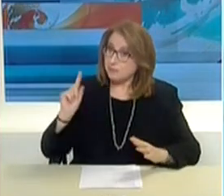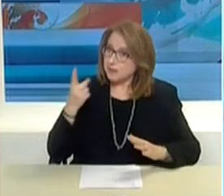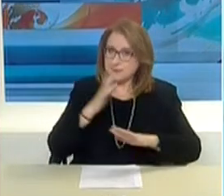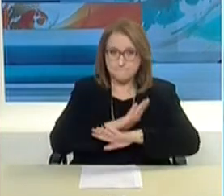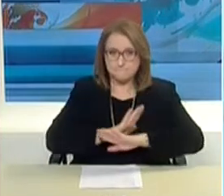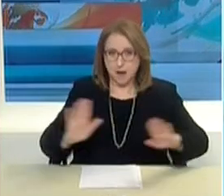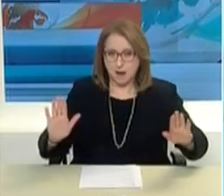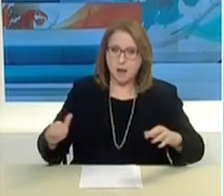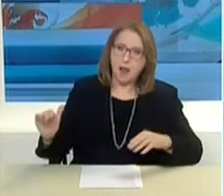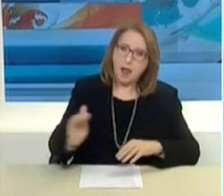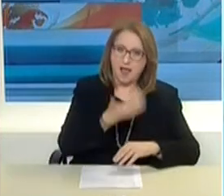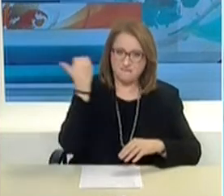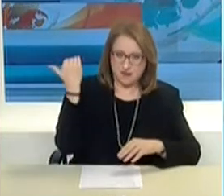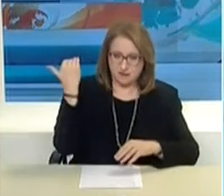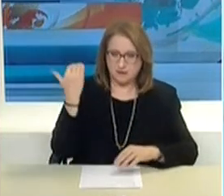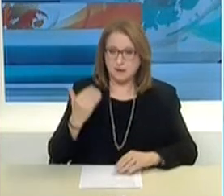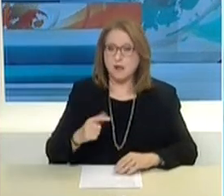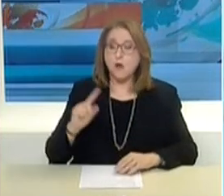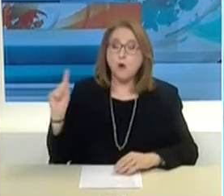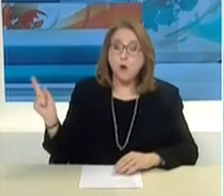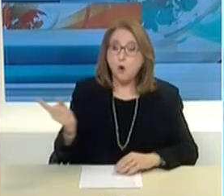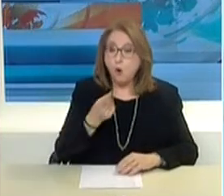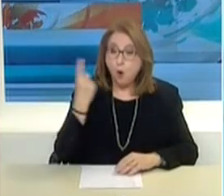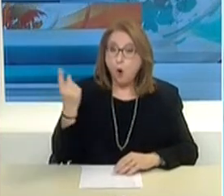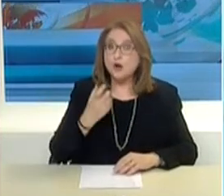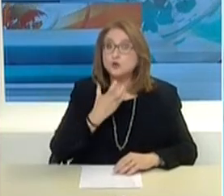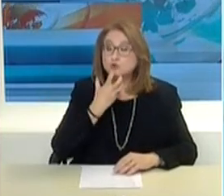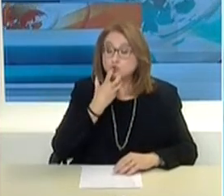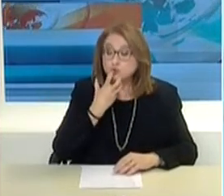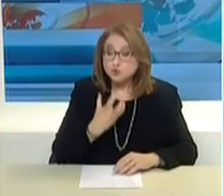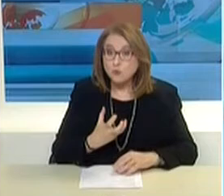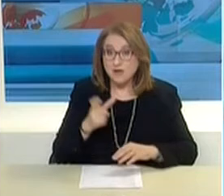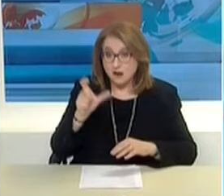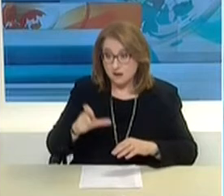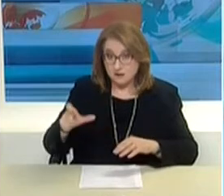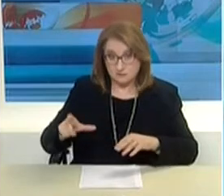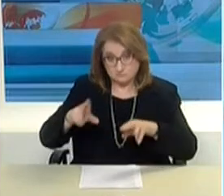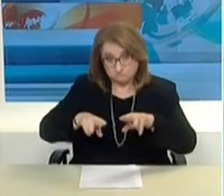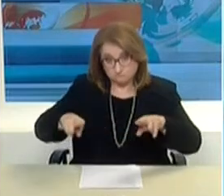νοσοκομείο. Όλοι οι σοβαρά ασθενείς παίρνουν ειδική αντιϊκή θεραπεία.